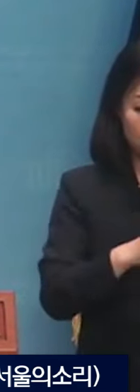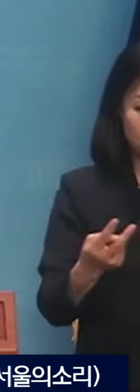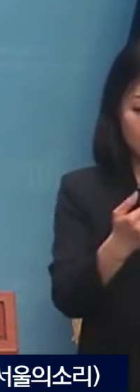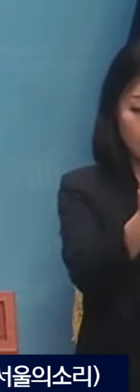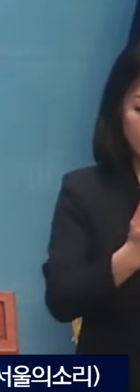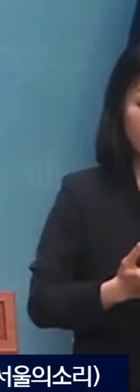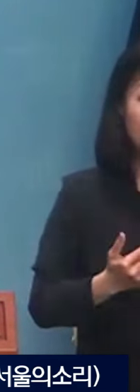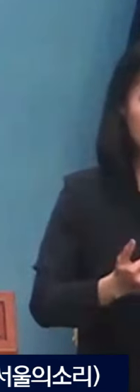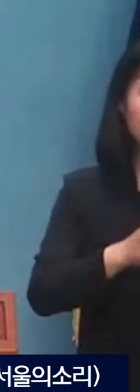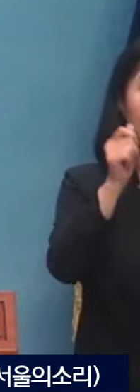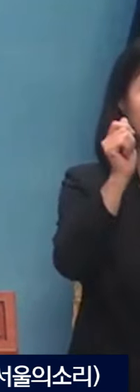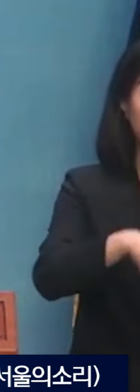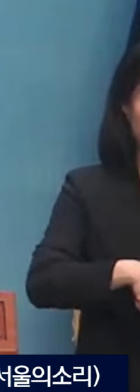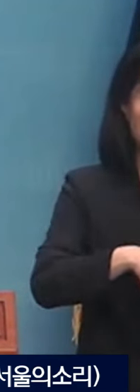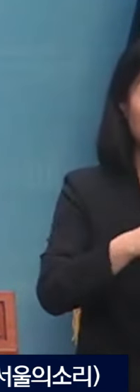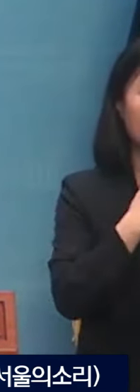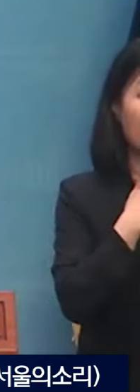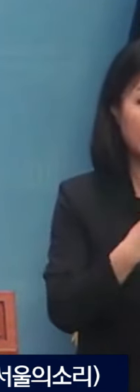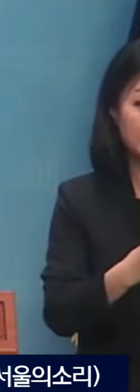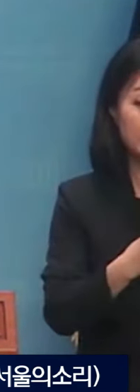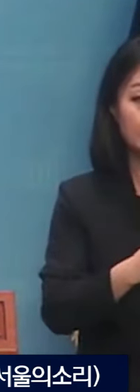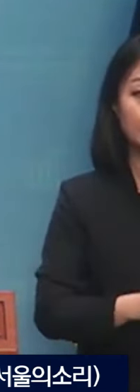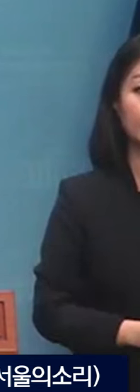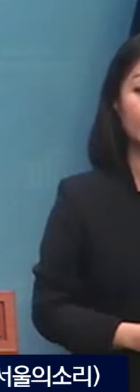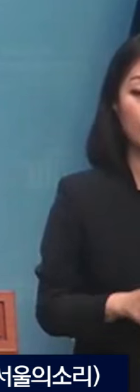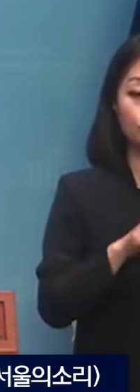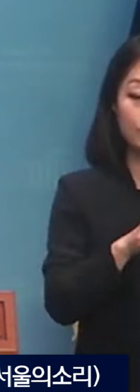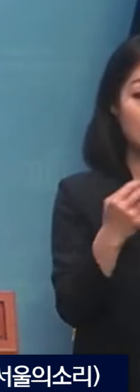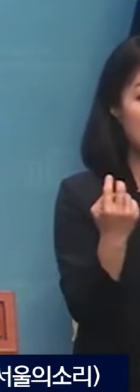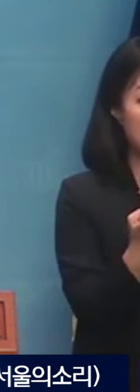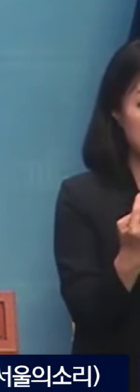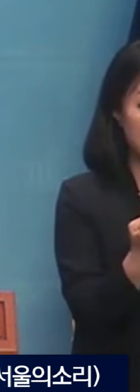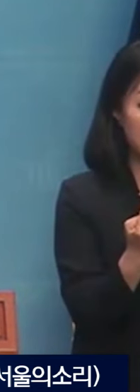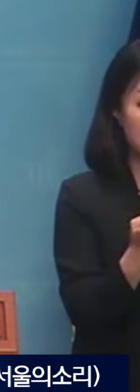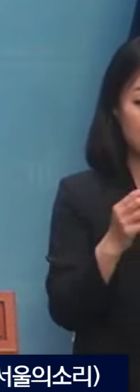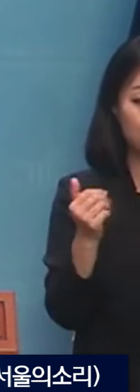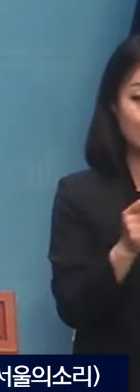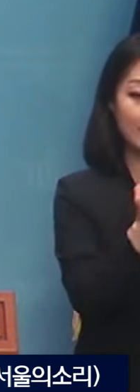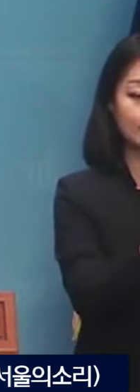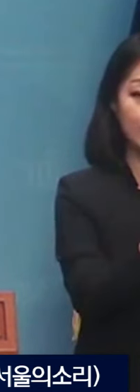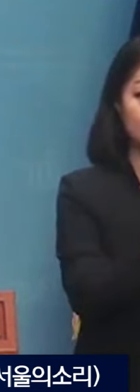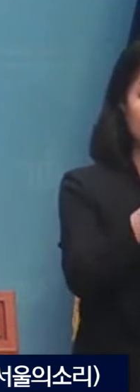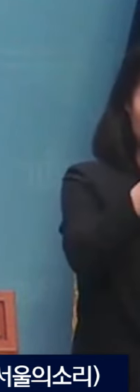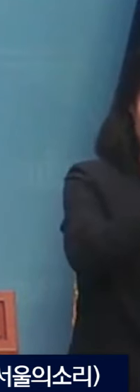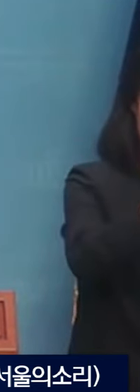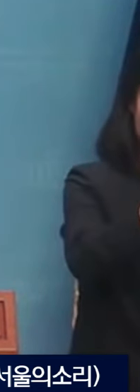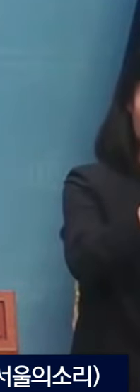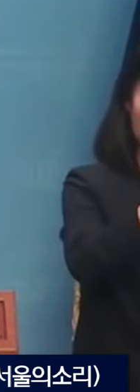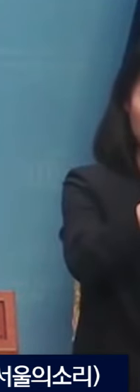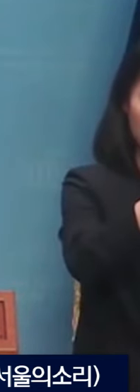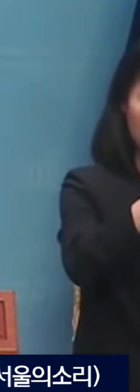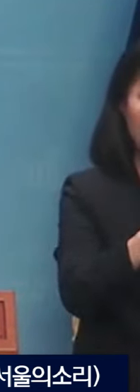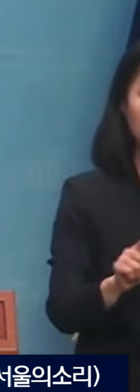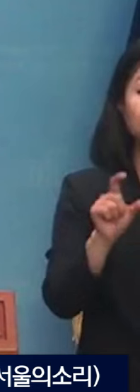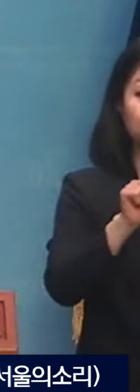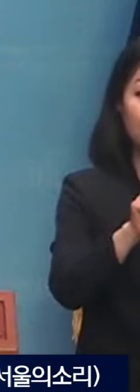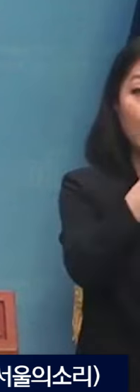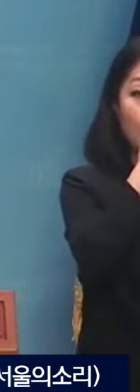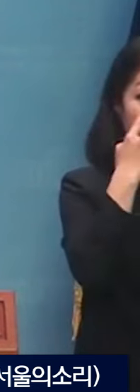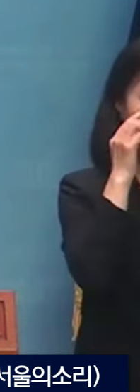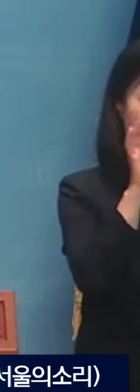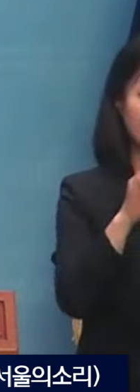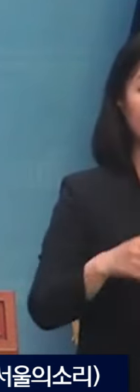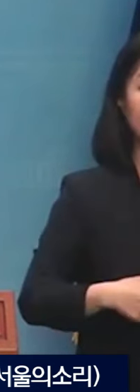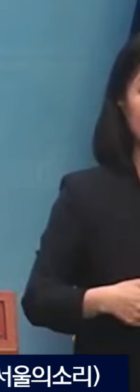것으로 이야기를 나눴습니다. 구체적인 방법은 국회 사무처와 좀 추가적인 확인을 해야 되기